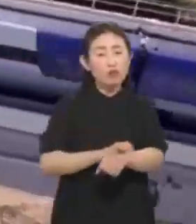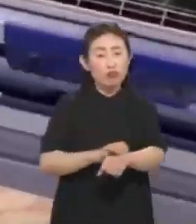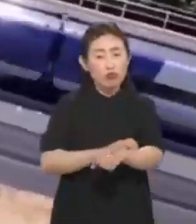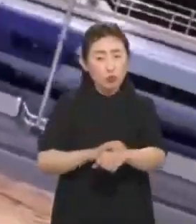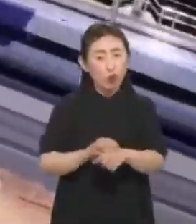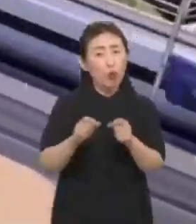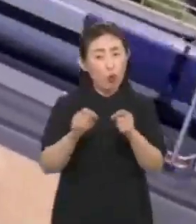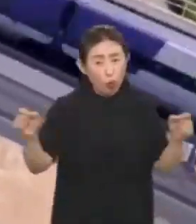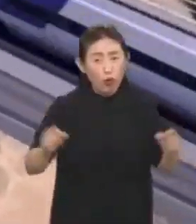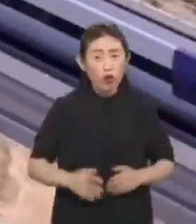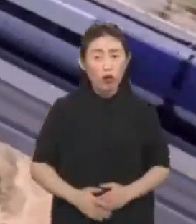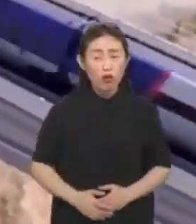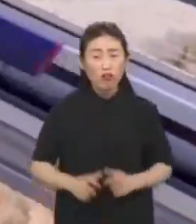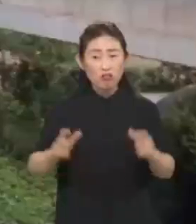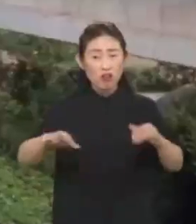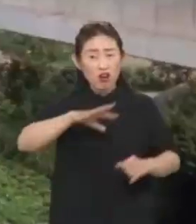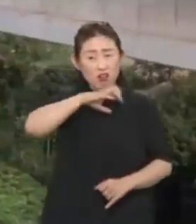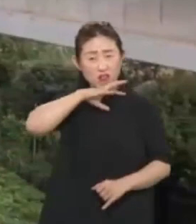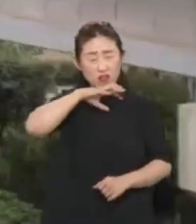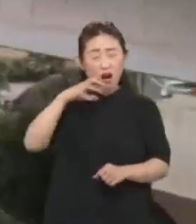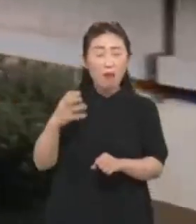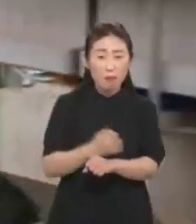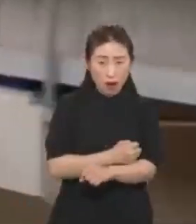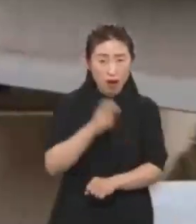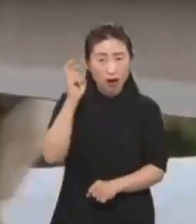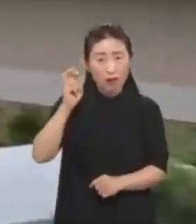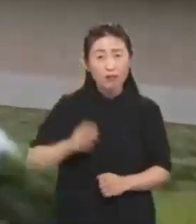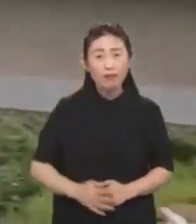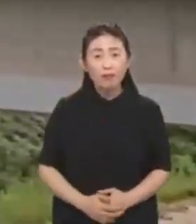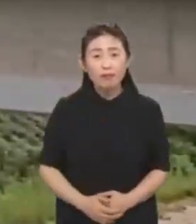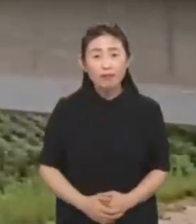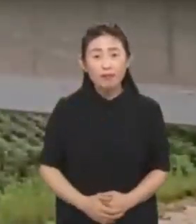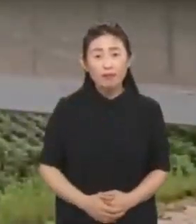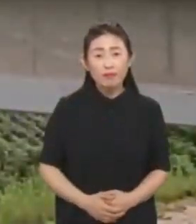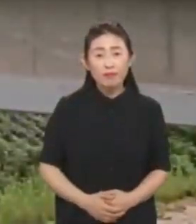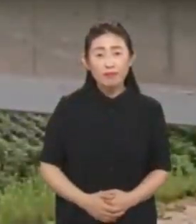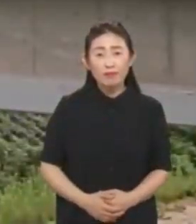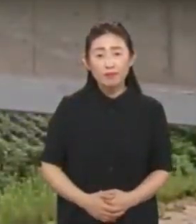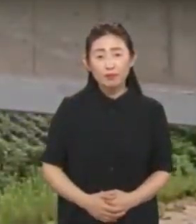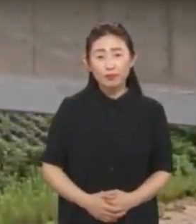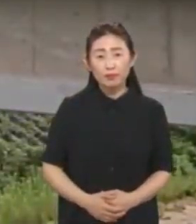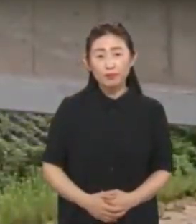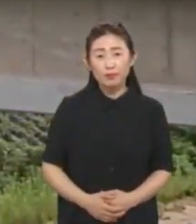수밖에 없어 지역의 반발이 커질 전망입니다. TJB 김세범입니다.